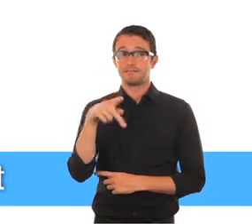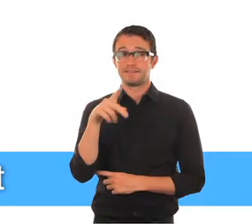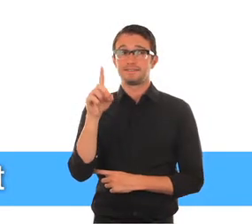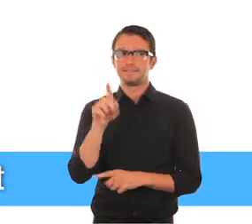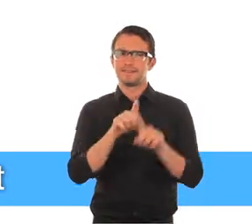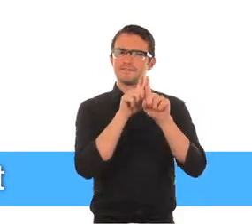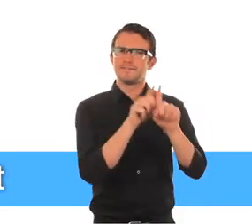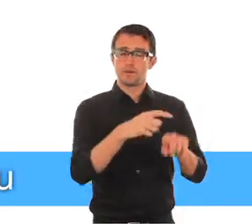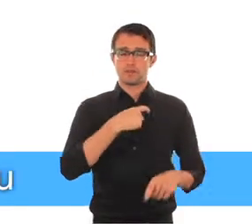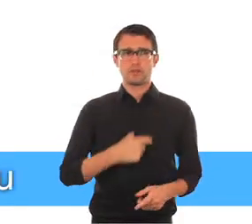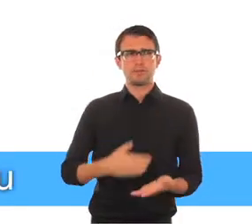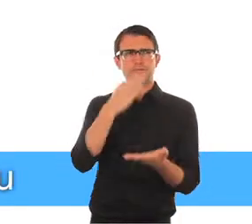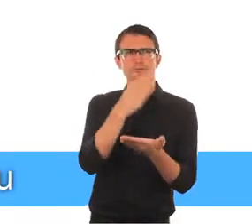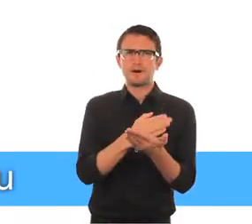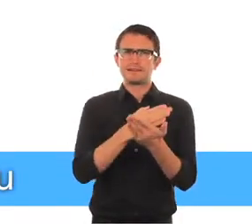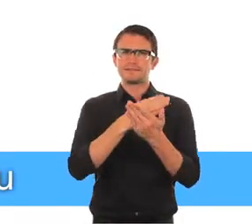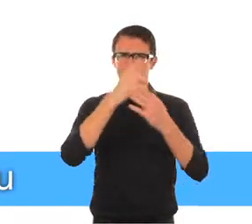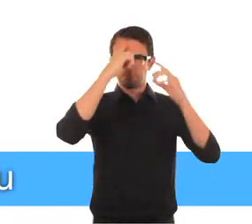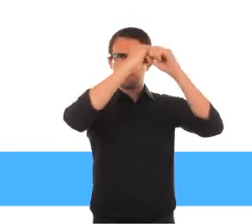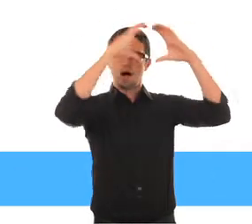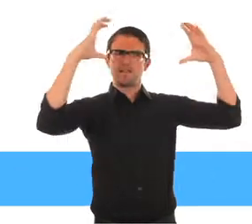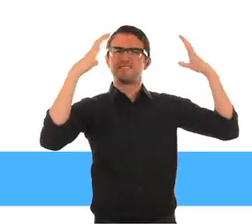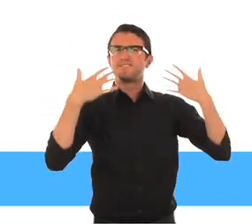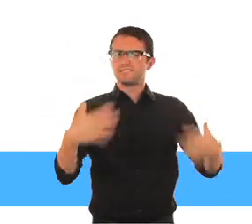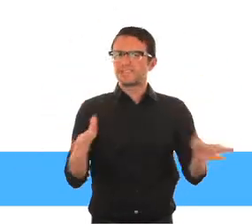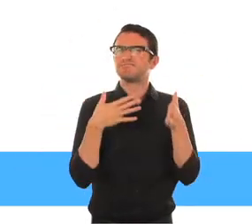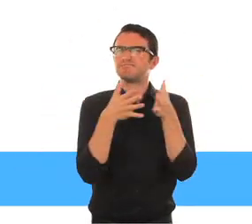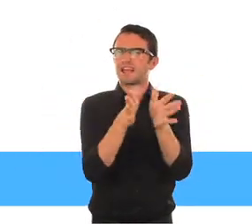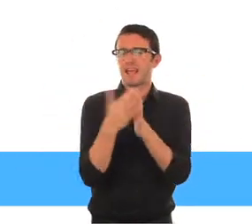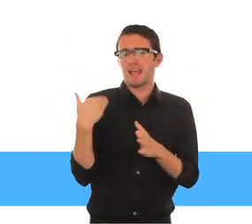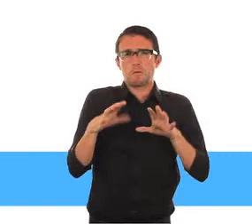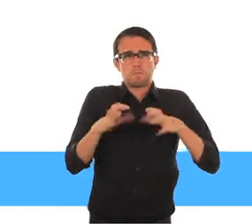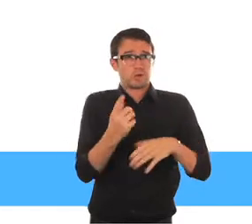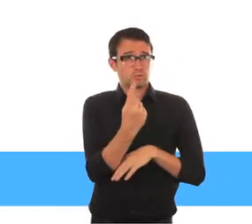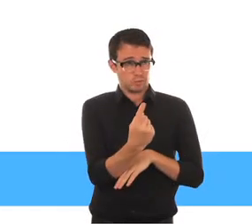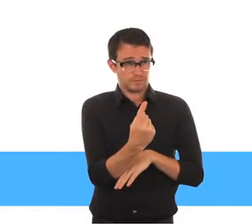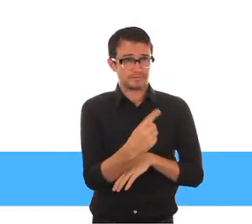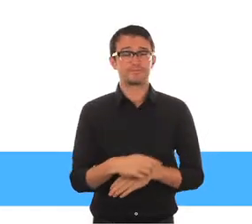applique les modèles sociaux et de respect des droits de l'homme relatifs au handicap comme déjà indiqué dans le module 1.